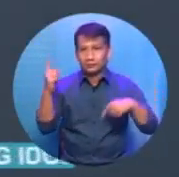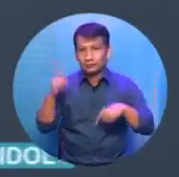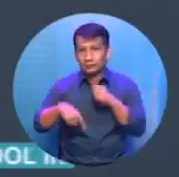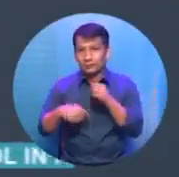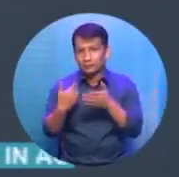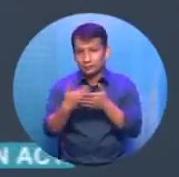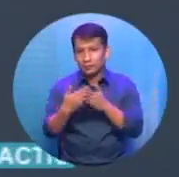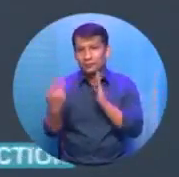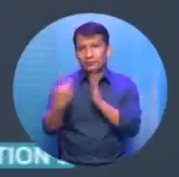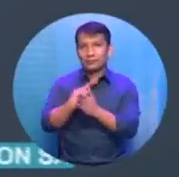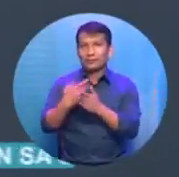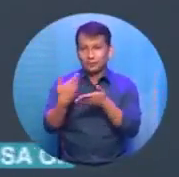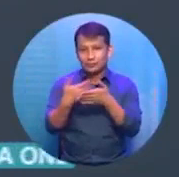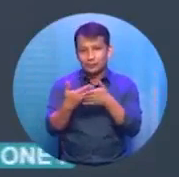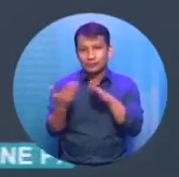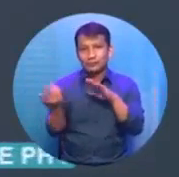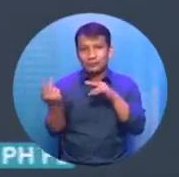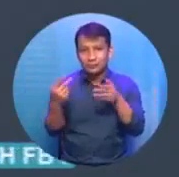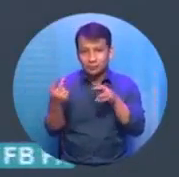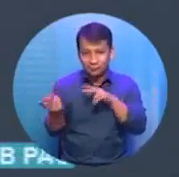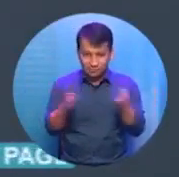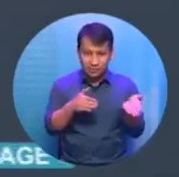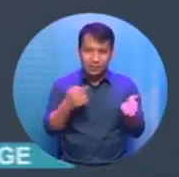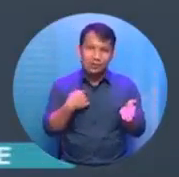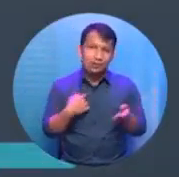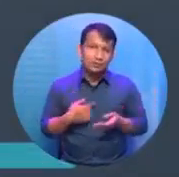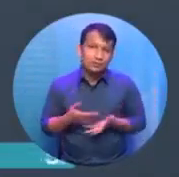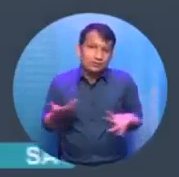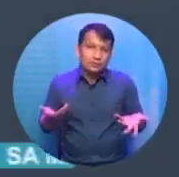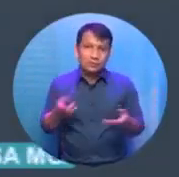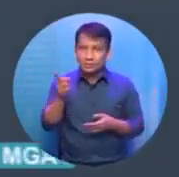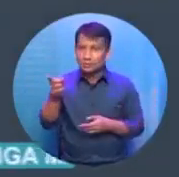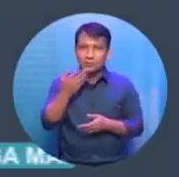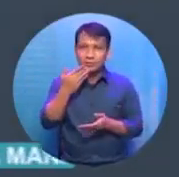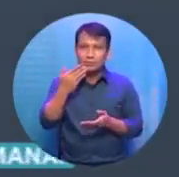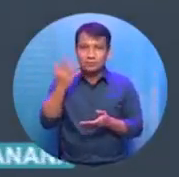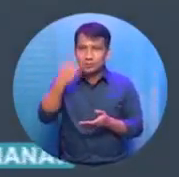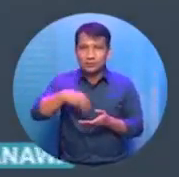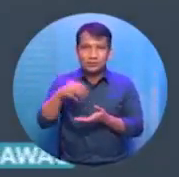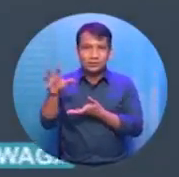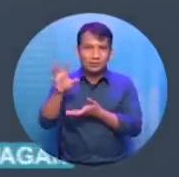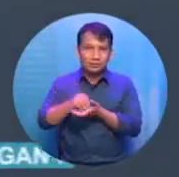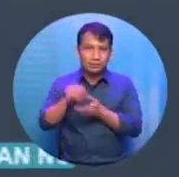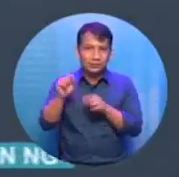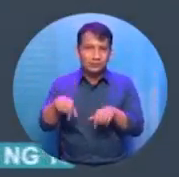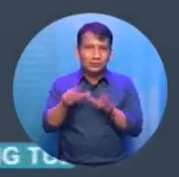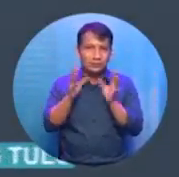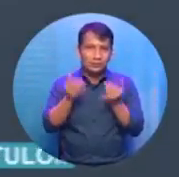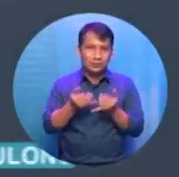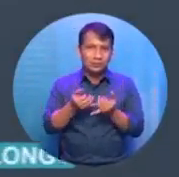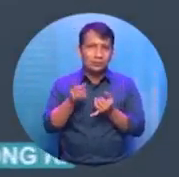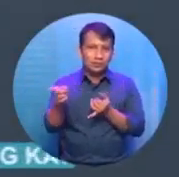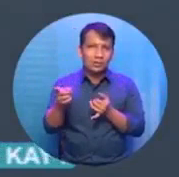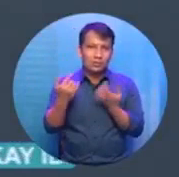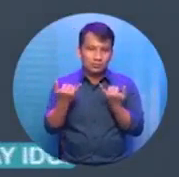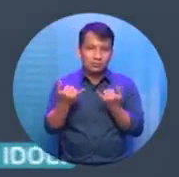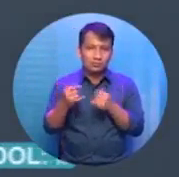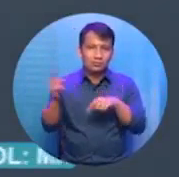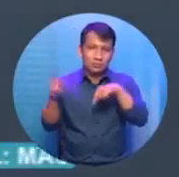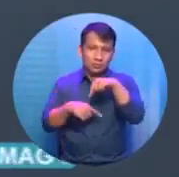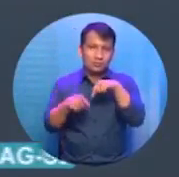akong mapatay. Ano na lang ang laban ko? Hindi ka magandang ehemplo ng barangay. Pagdusaan mo ang ginawa